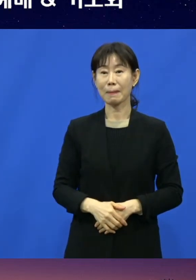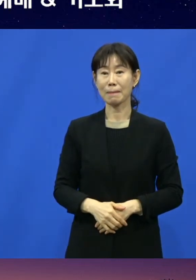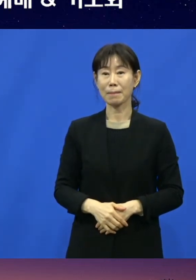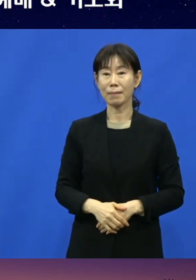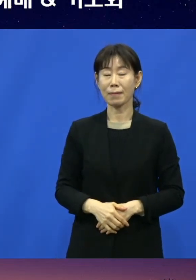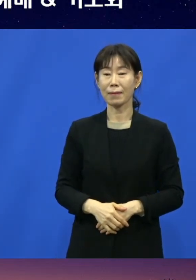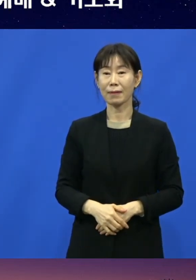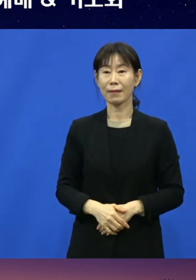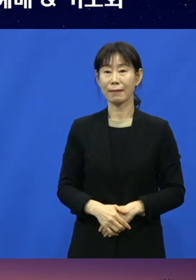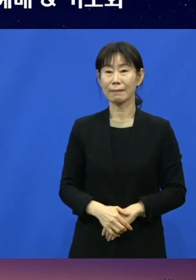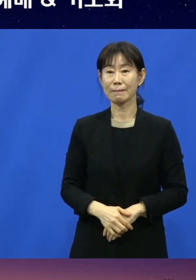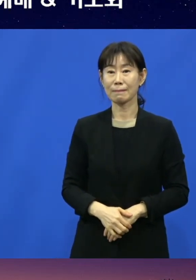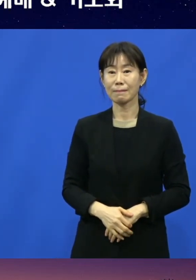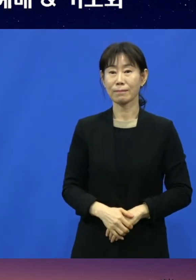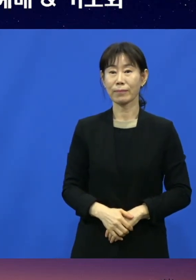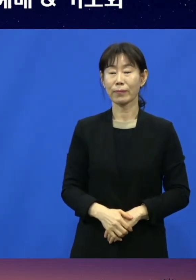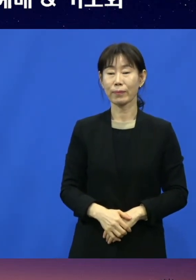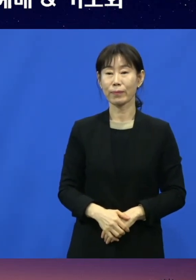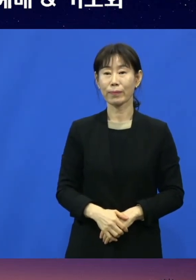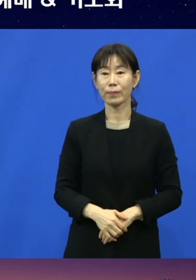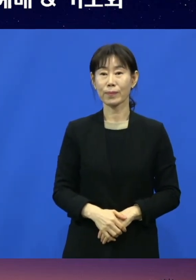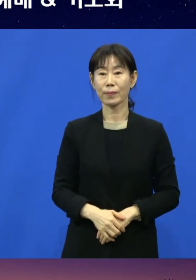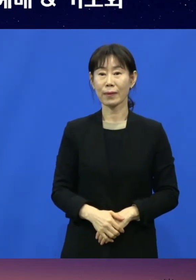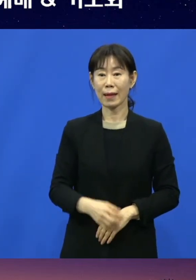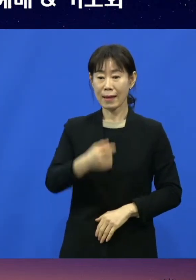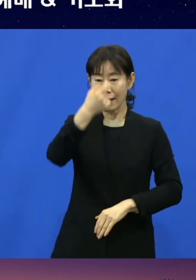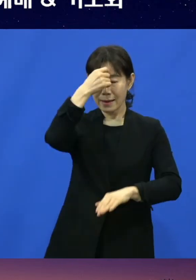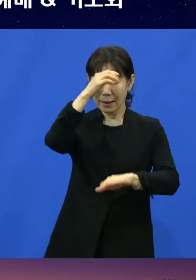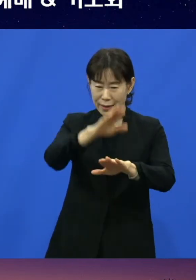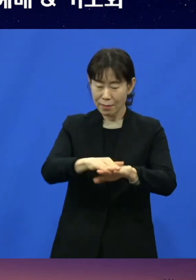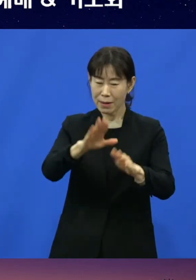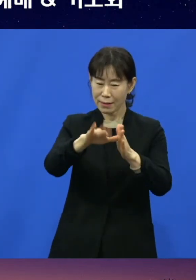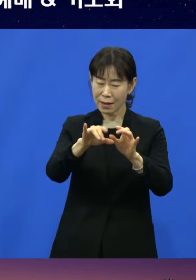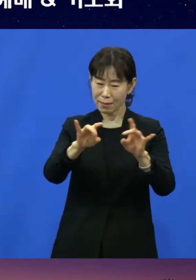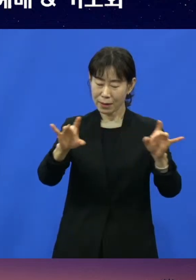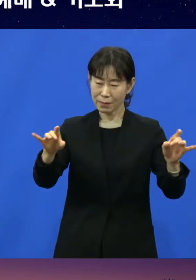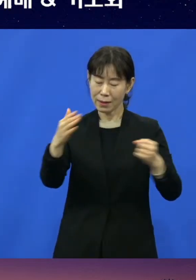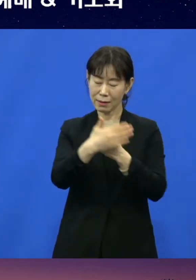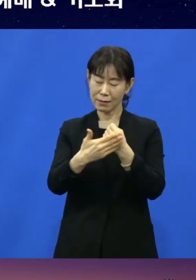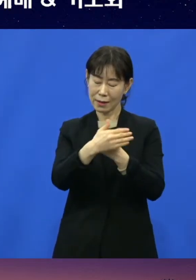완전히 바뀌어버린 거예요. 예배 때마다 울어요.